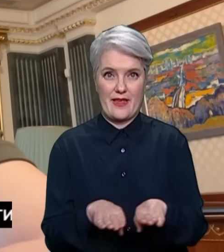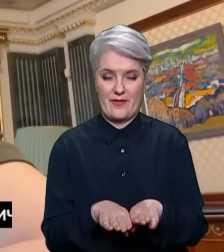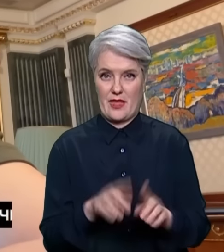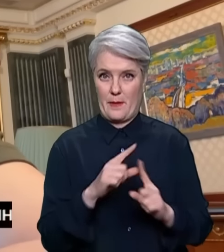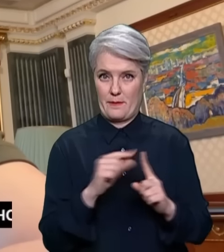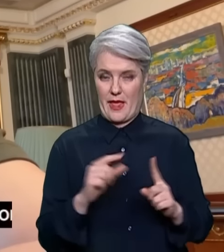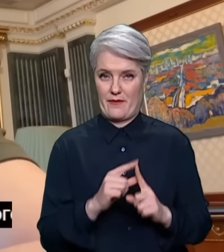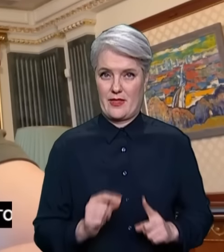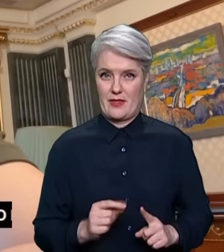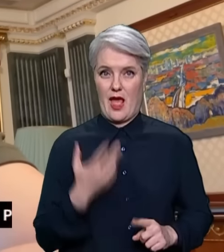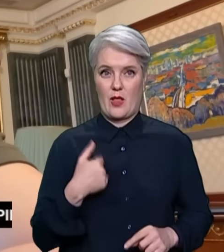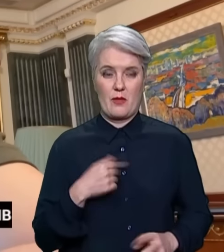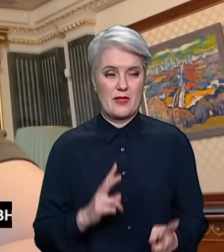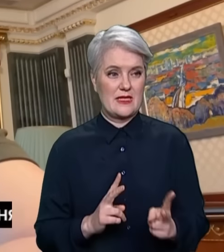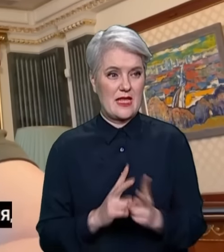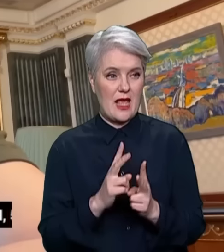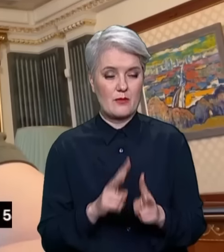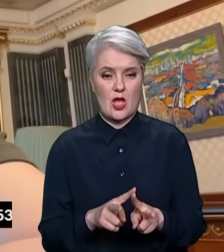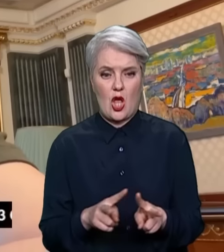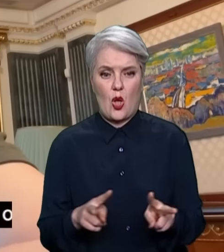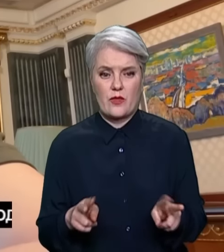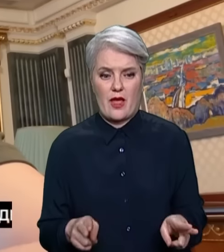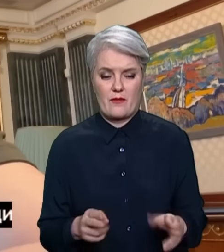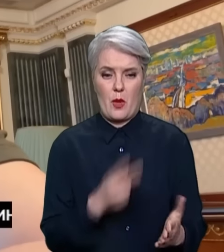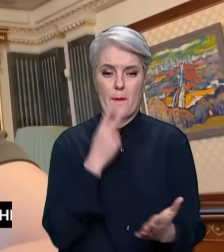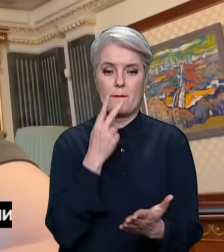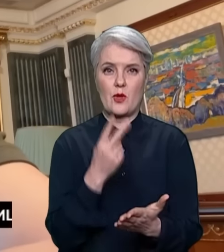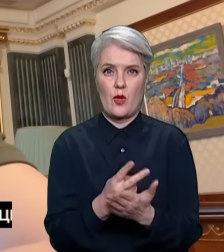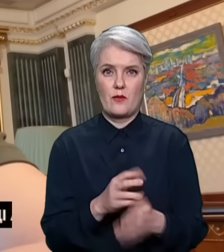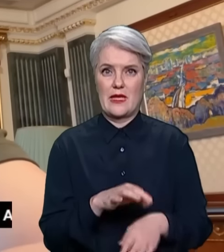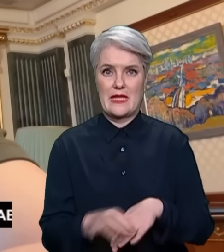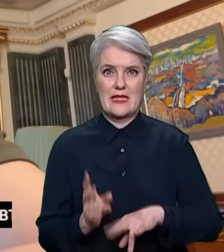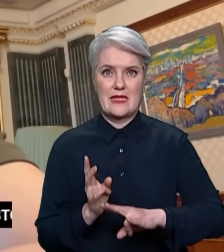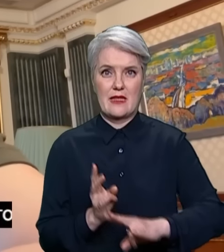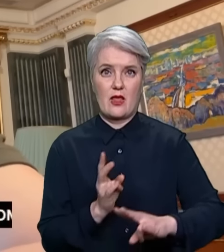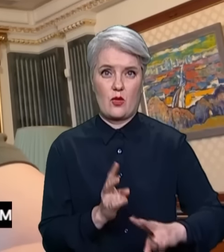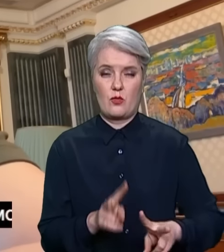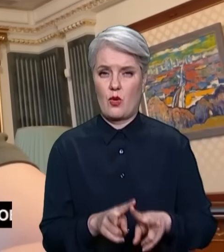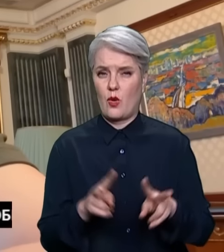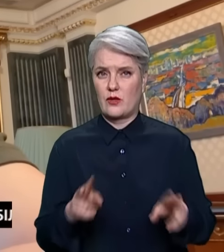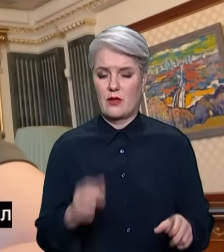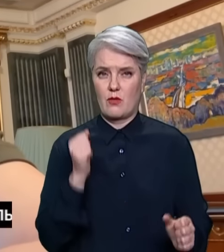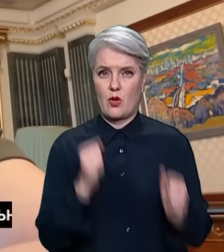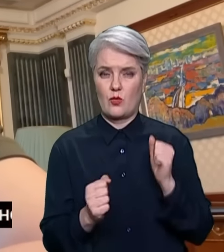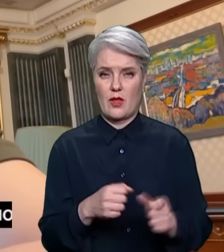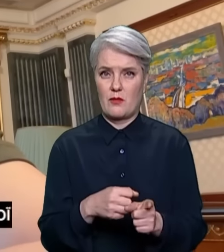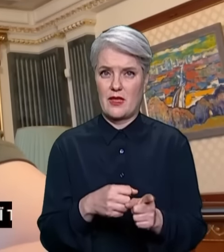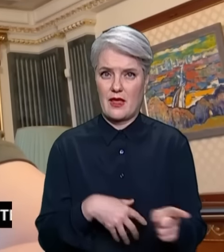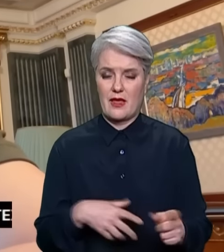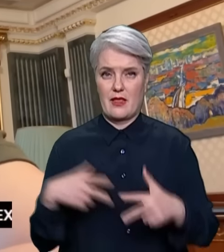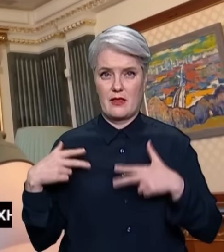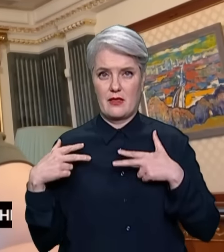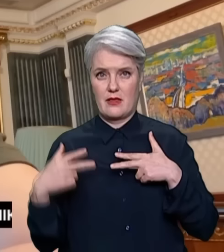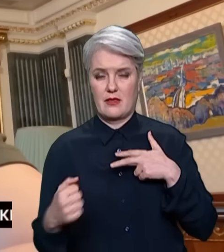правила. Коли ми стикаємось з однаковими проявами терору, однаковими ударами ракет і